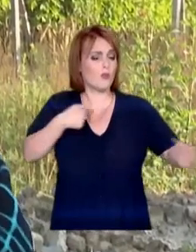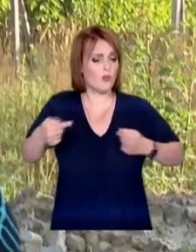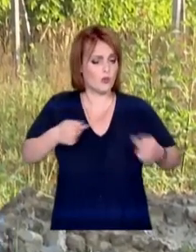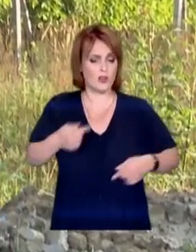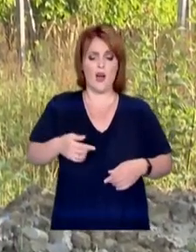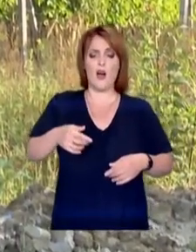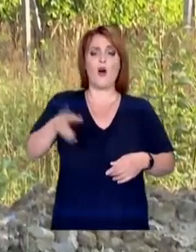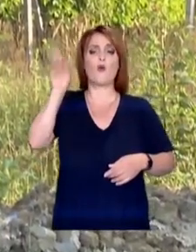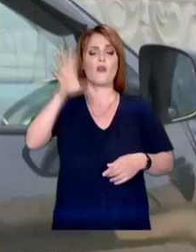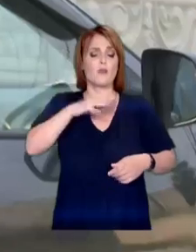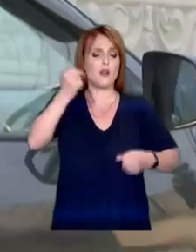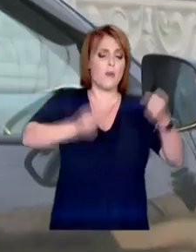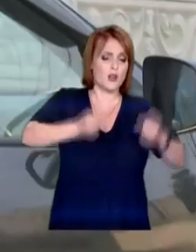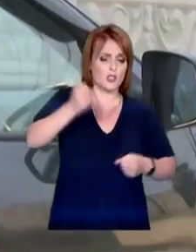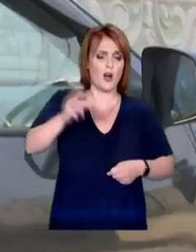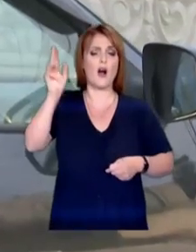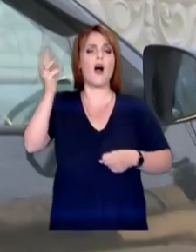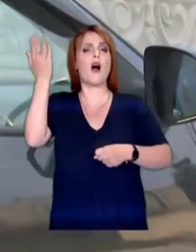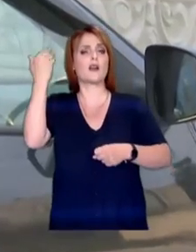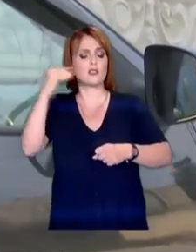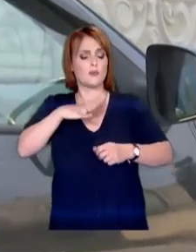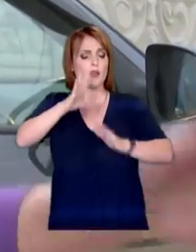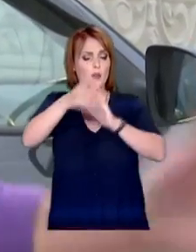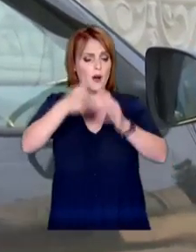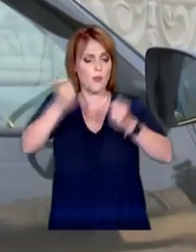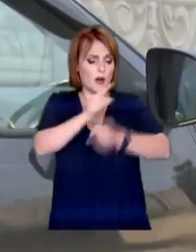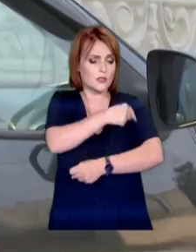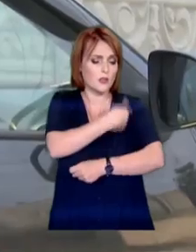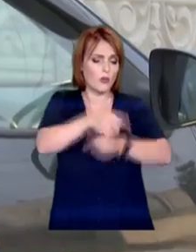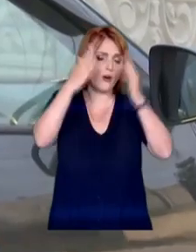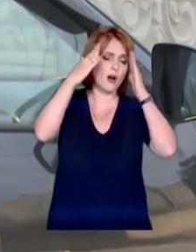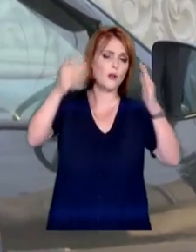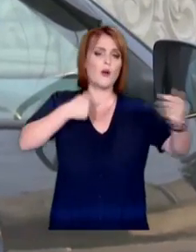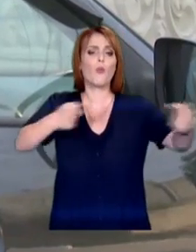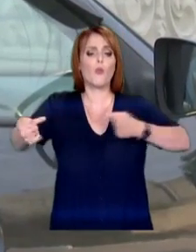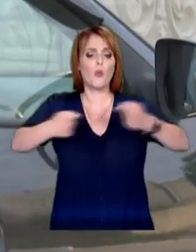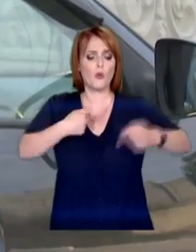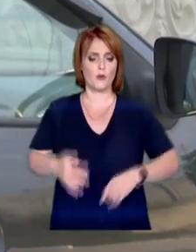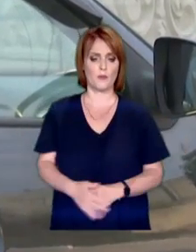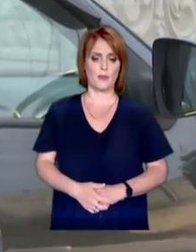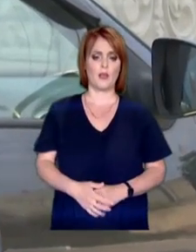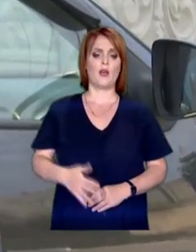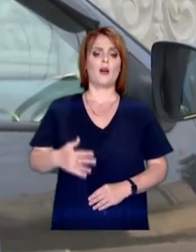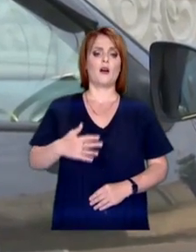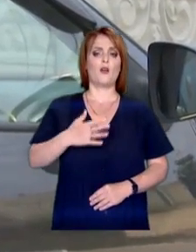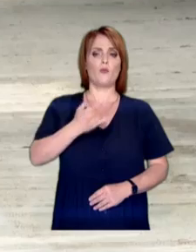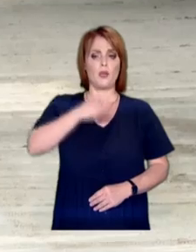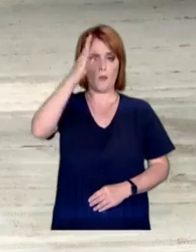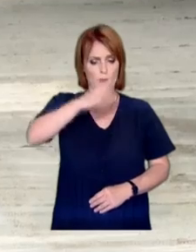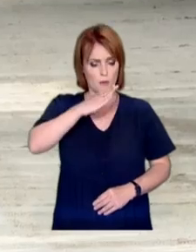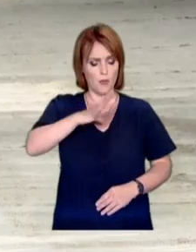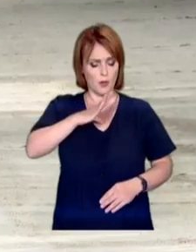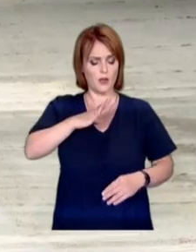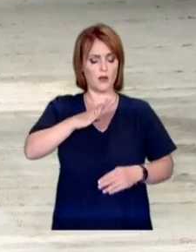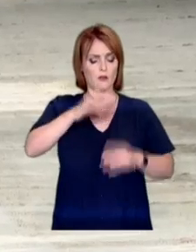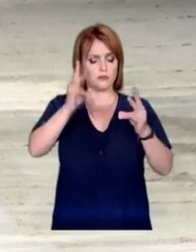și oamenii. Poate să vii și o ambulanță. Noi când era drumul rău, tăticul a fost cu un picior rupt, a venit ambulanța,